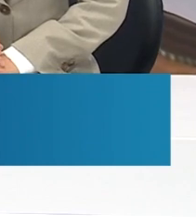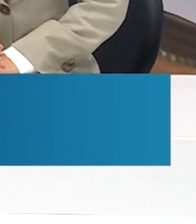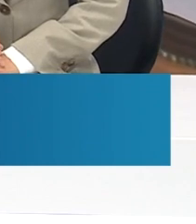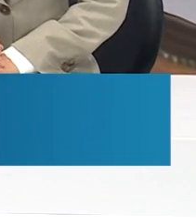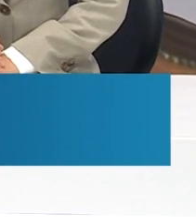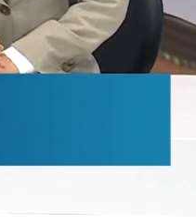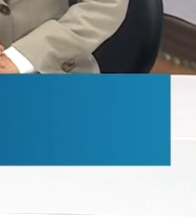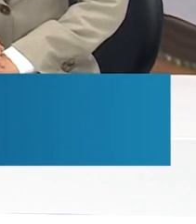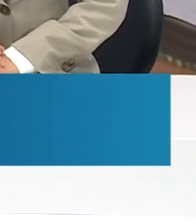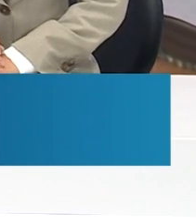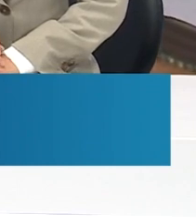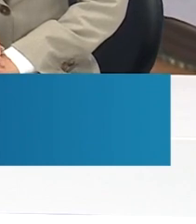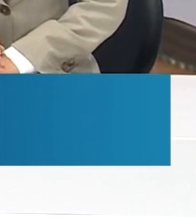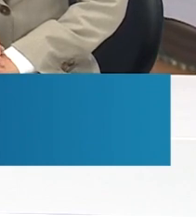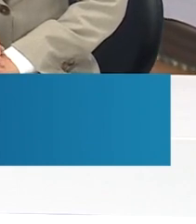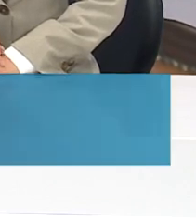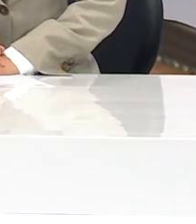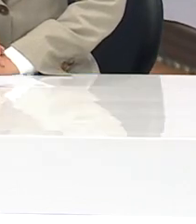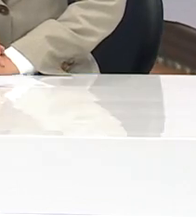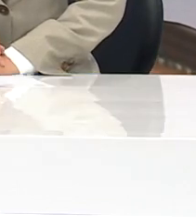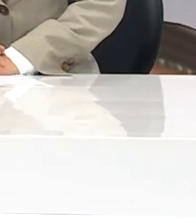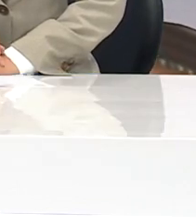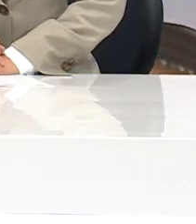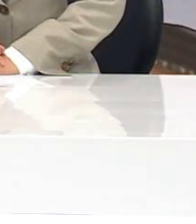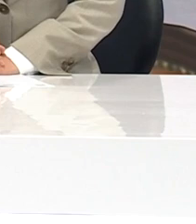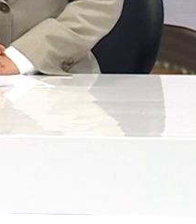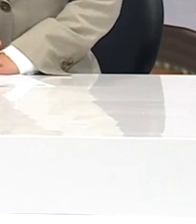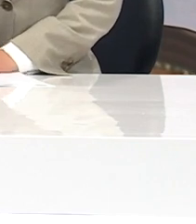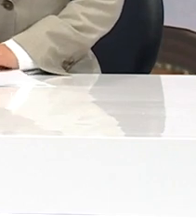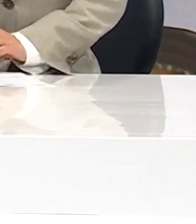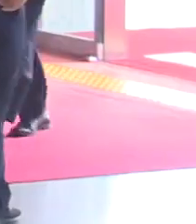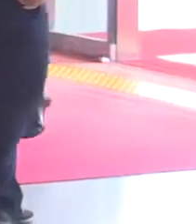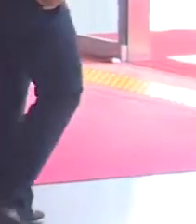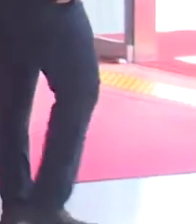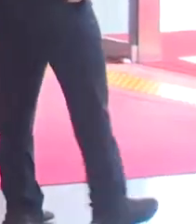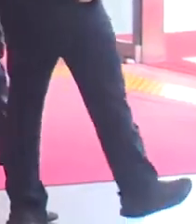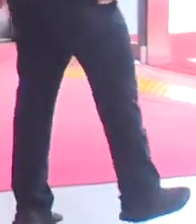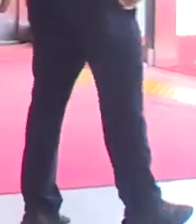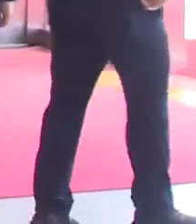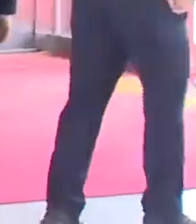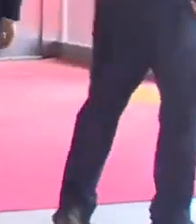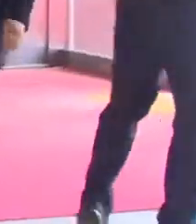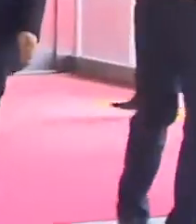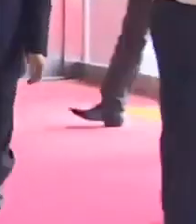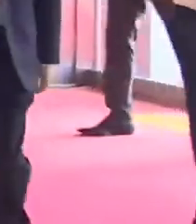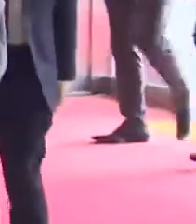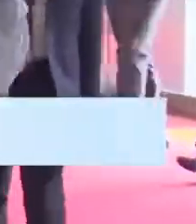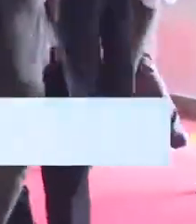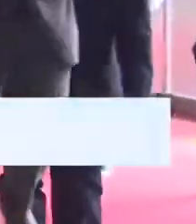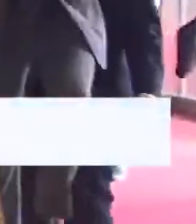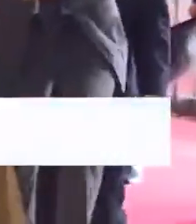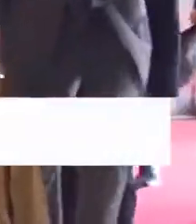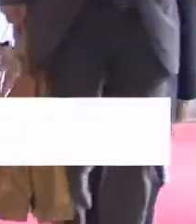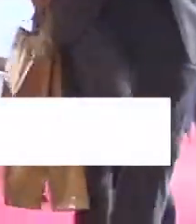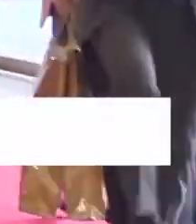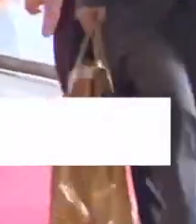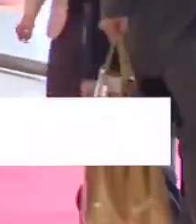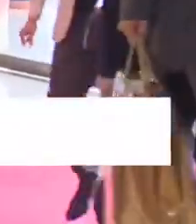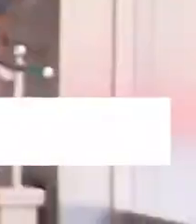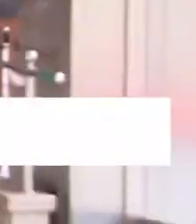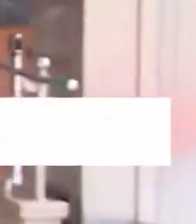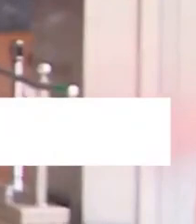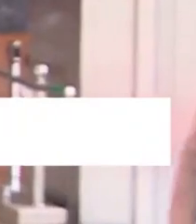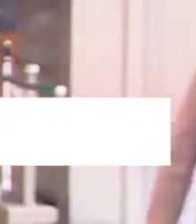이화영 전 부지사를 끄집어냈습니다. 유정화 기자입니다. 한동훈 장관은 국회 출근길부터